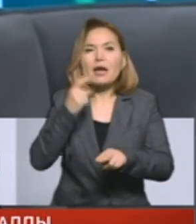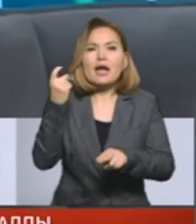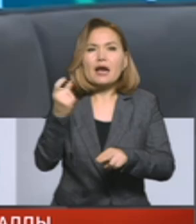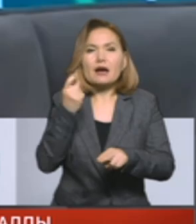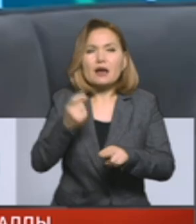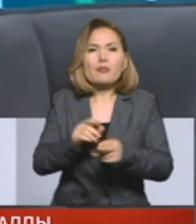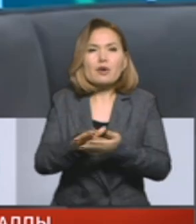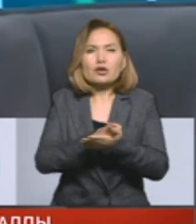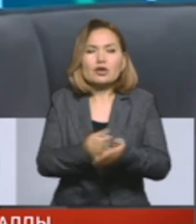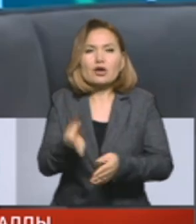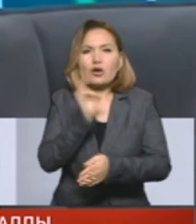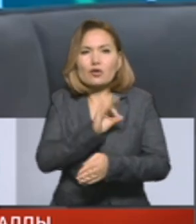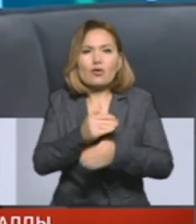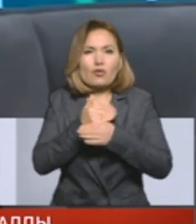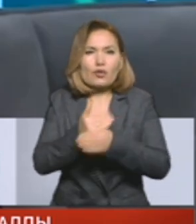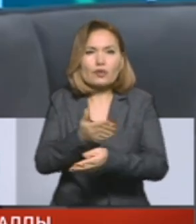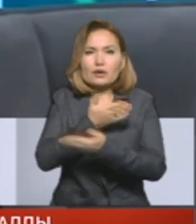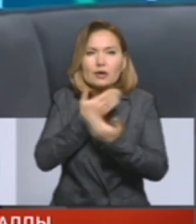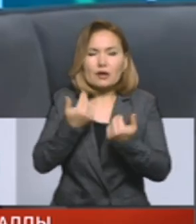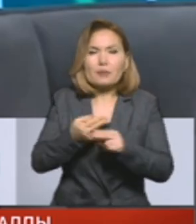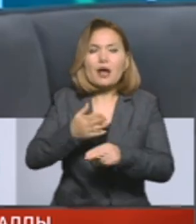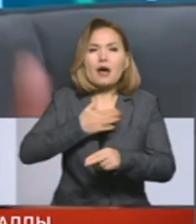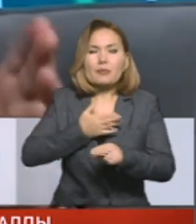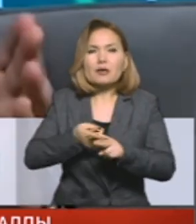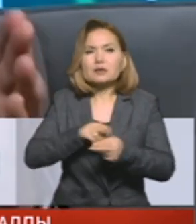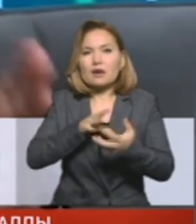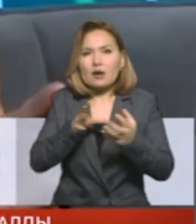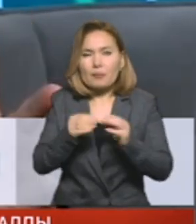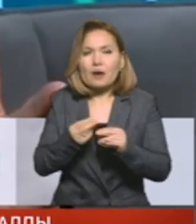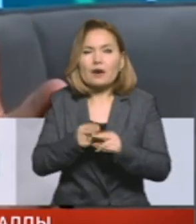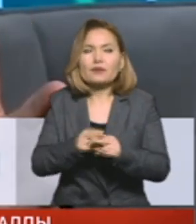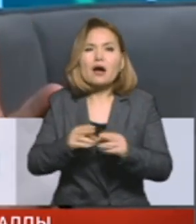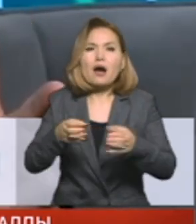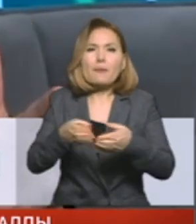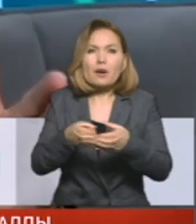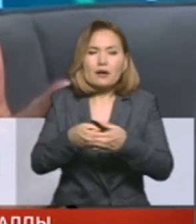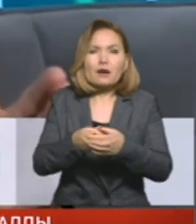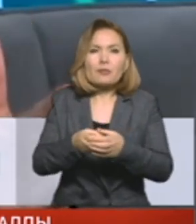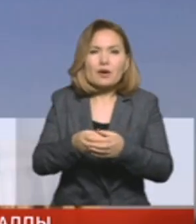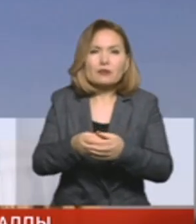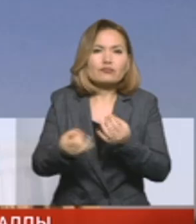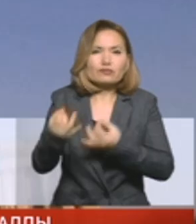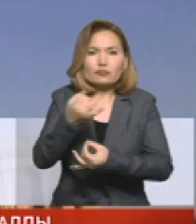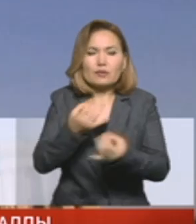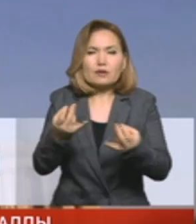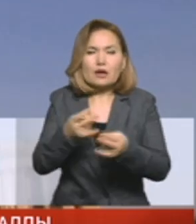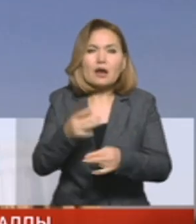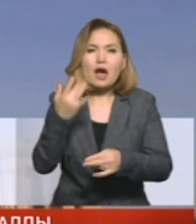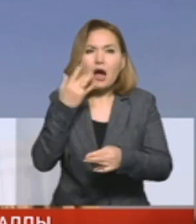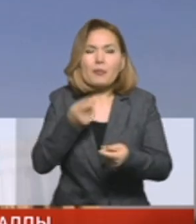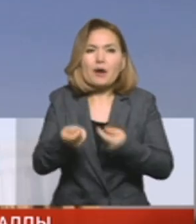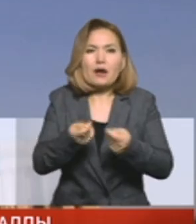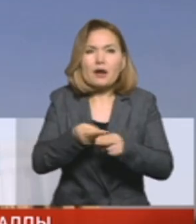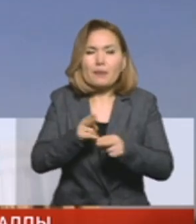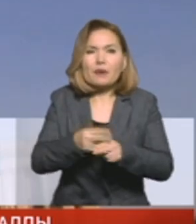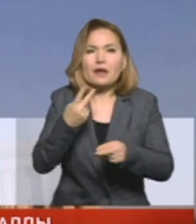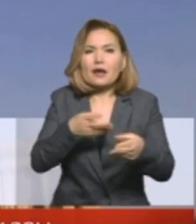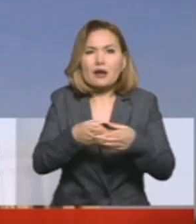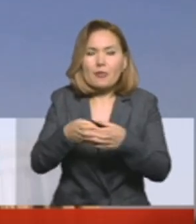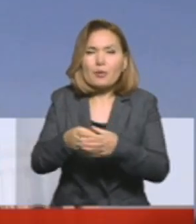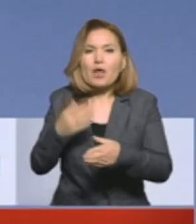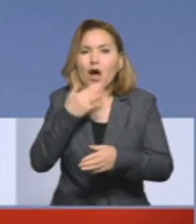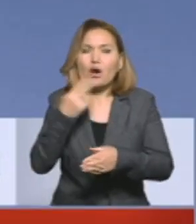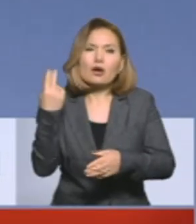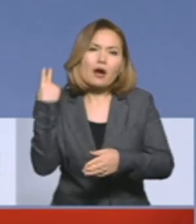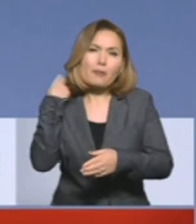экономикаға ешқандай жақсылық әкелмейді. Сондықтан бізге орта жолды таңдайтын партияаралық ымыра керек. Ақышты билеп төстеп отырған екі партия да ұлттық